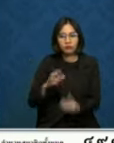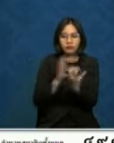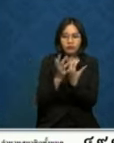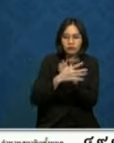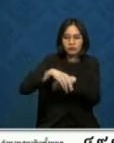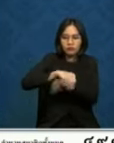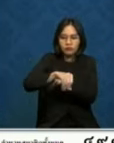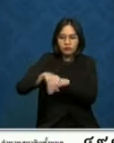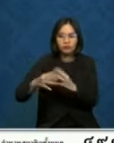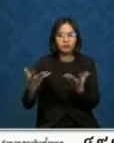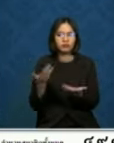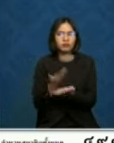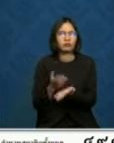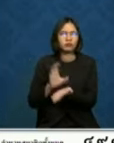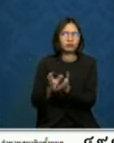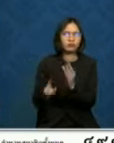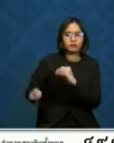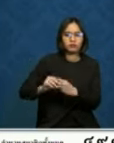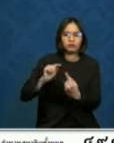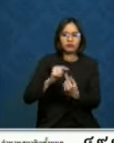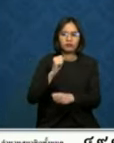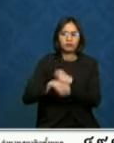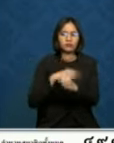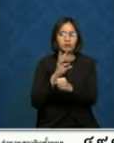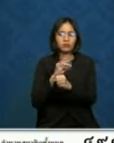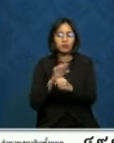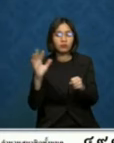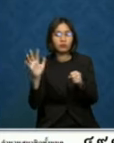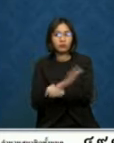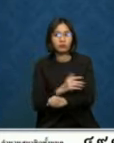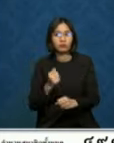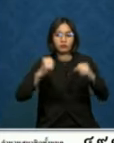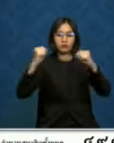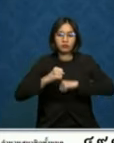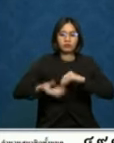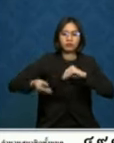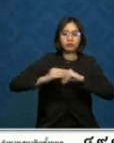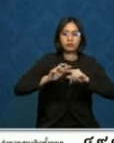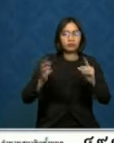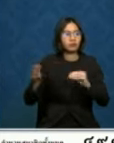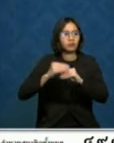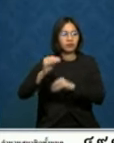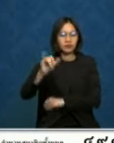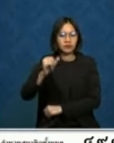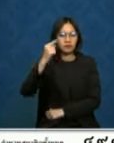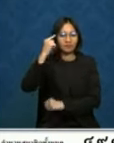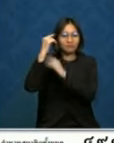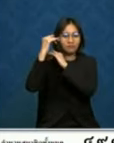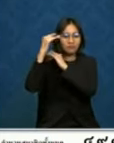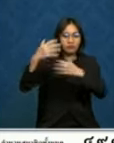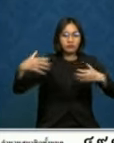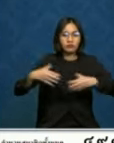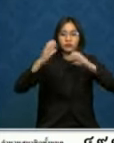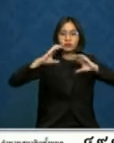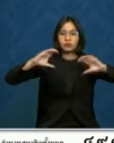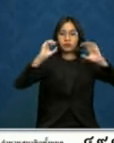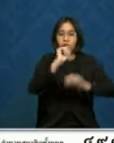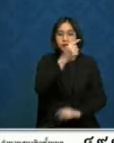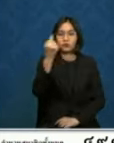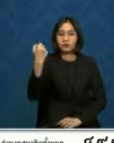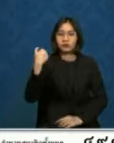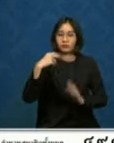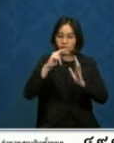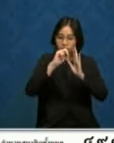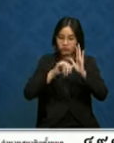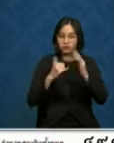งั้นแทนที่จะเอางบไปเพิ่มในเรื่องของบำนาญประชาชนที่จะมีมติเพิ่มแต่ก็ไม่เพิ่มสักทีแล้วก็หวังว่ารัฐบาลใหม่นี้จะมีนโยบายเรื่อง